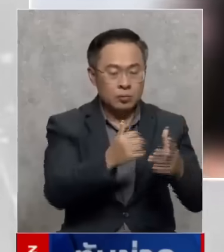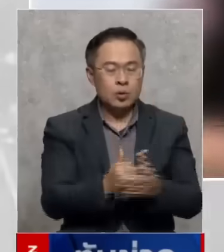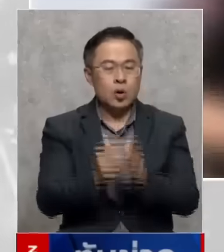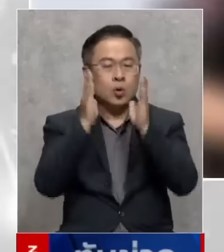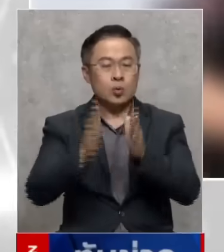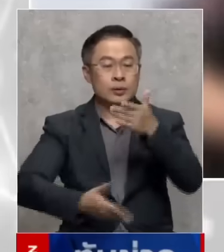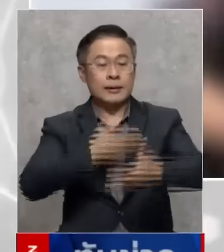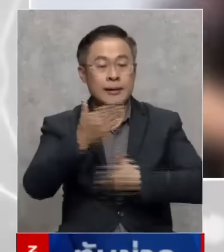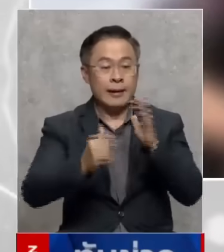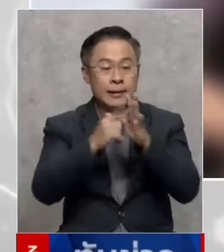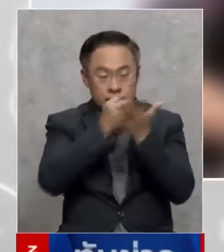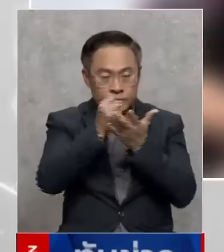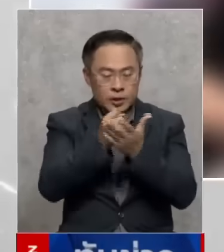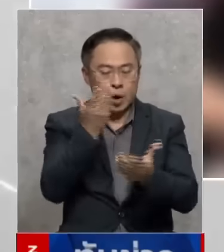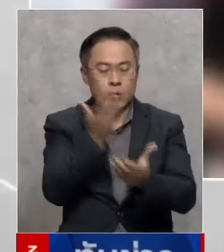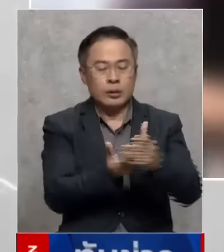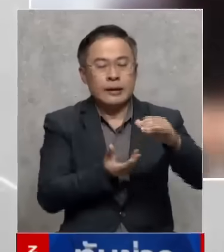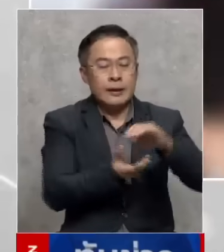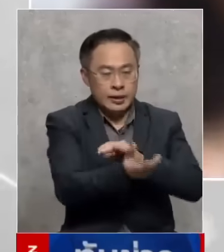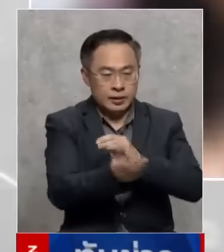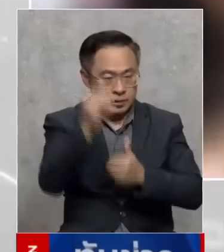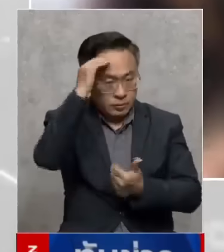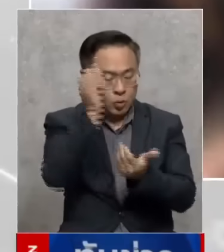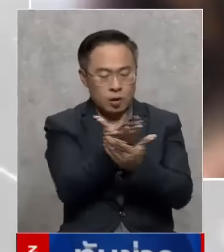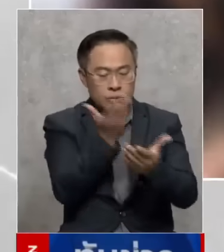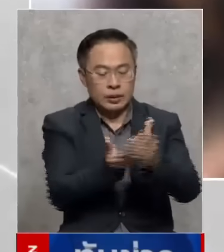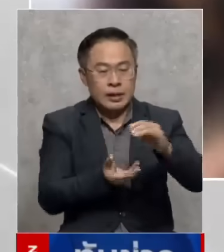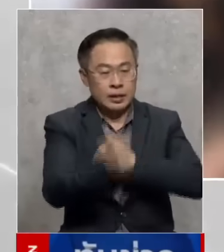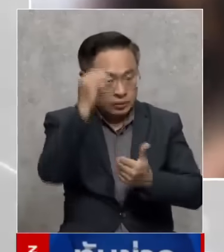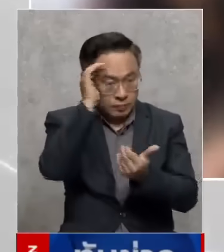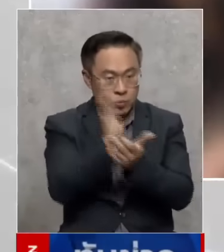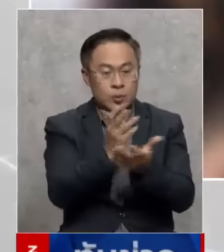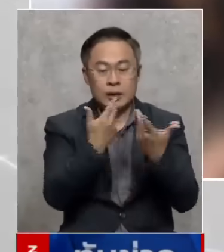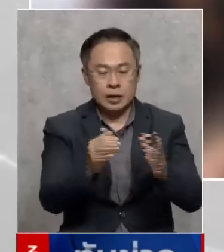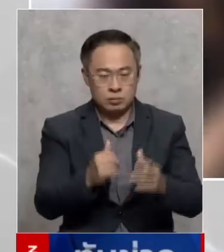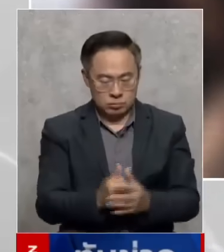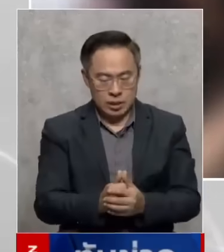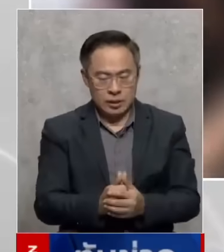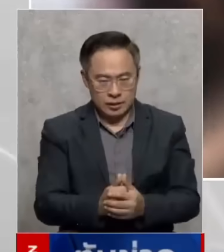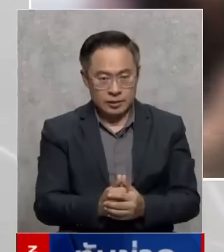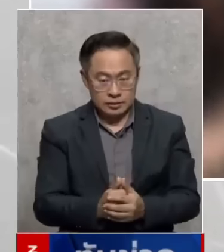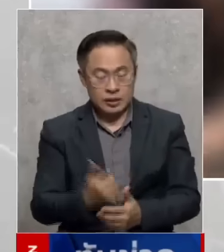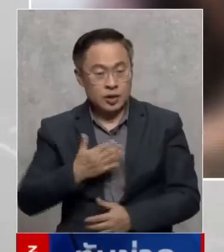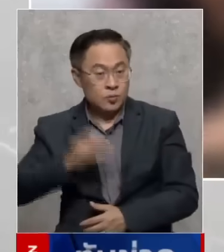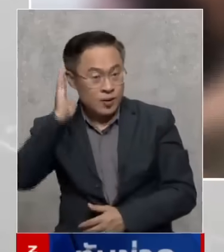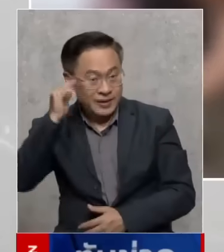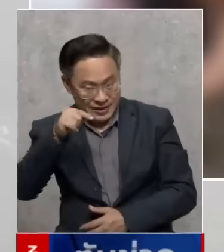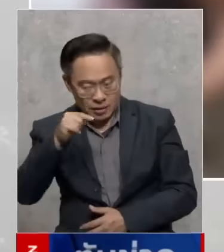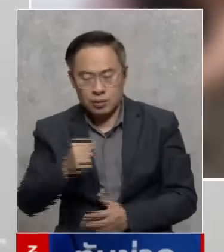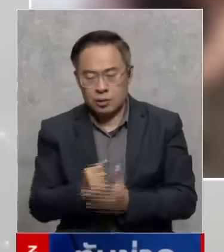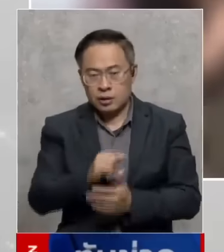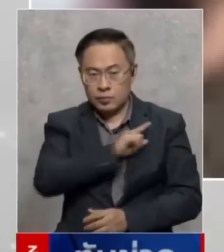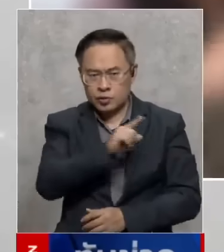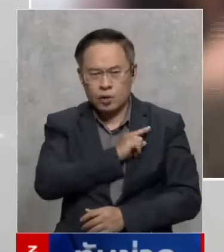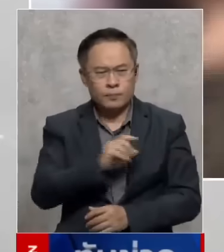เคลียร์คดีไม่ต้องขยายผลปรากฏว่าตำรวจเนี่ยรับเงินมาเรียบร้อยแล้วจากแก๊งค้ายานี้แล้วปรากฏว่าเคลียร์คดี